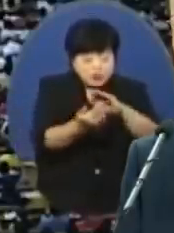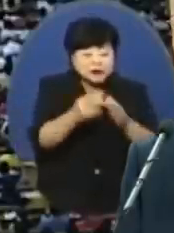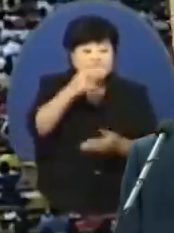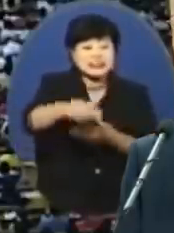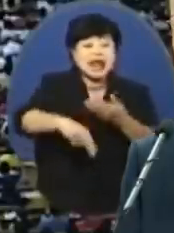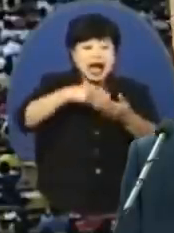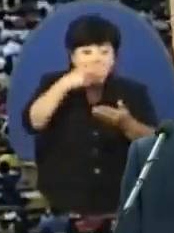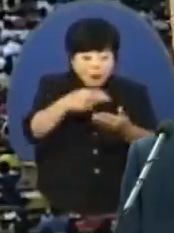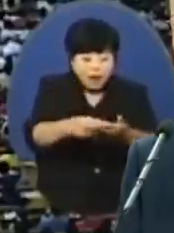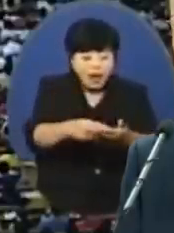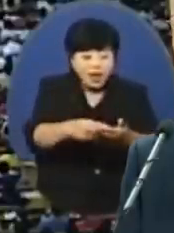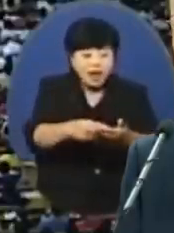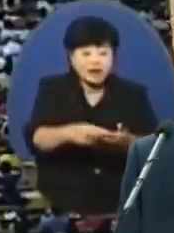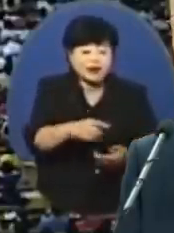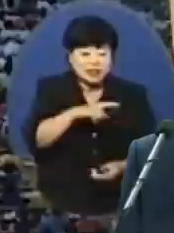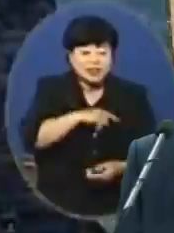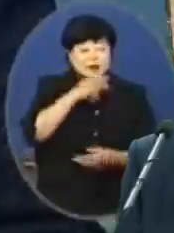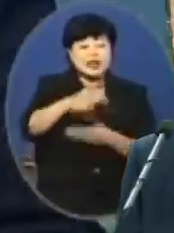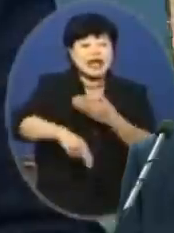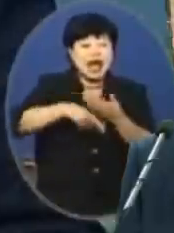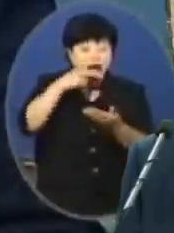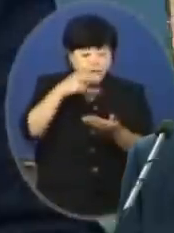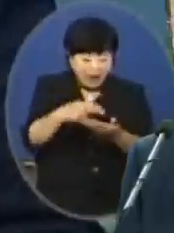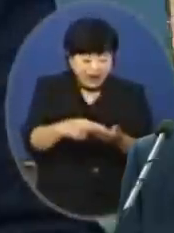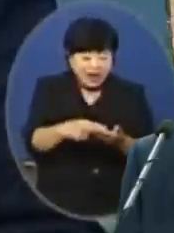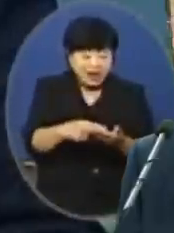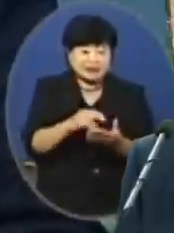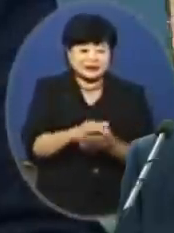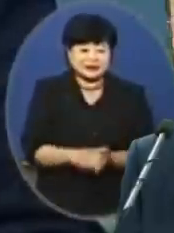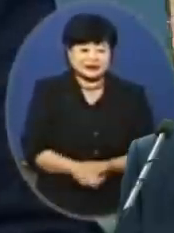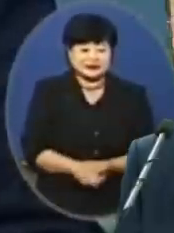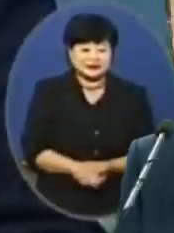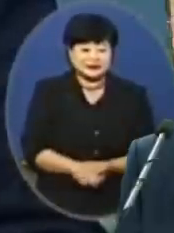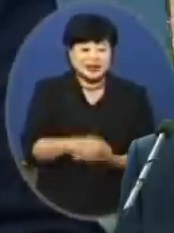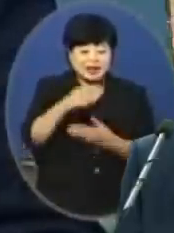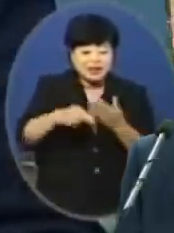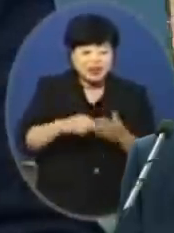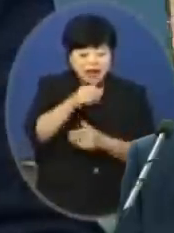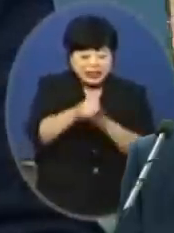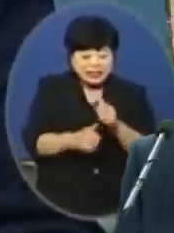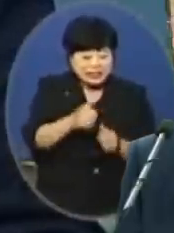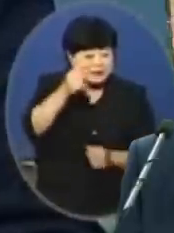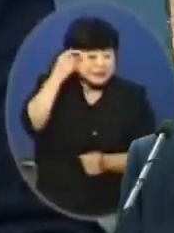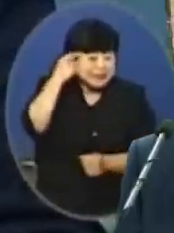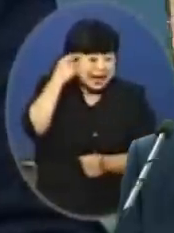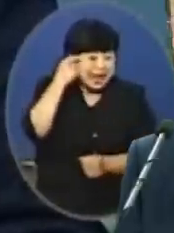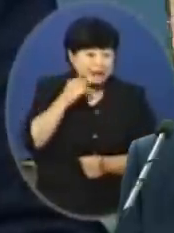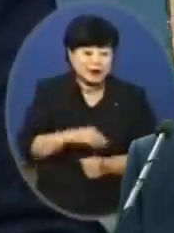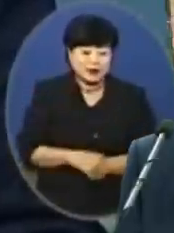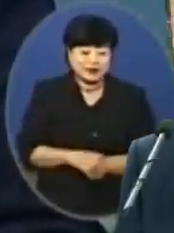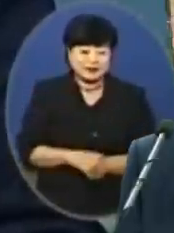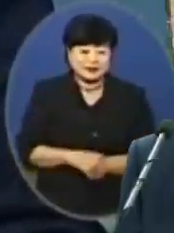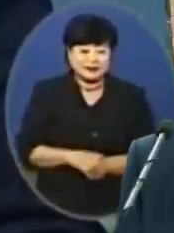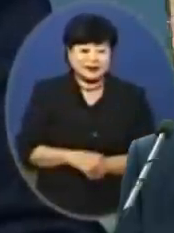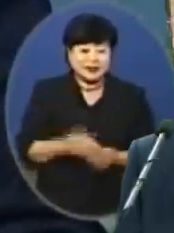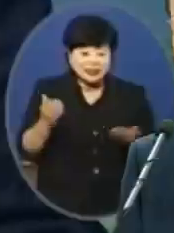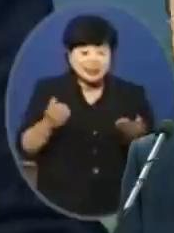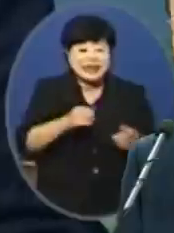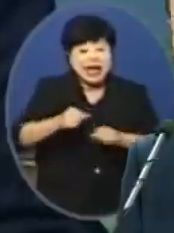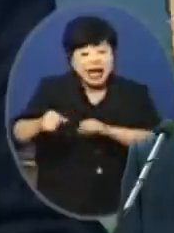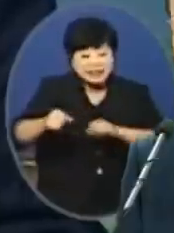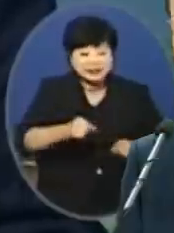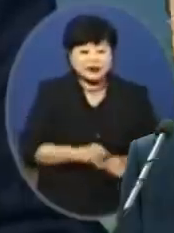야훼, 그 이름을 야훼라고 한다. 그 무슨 말이냐? 야훼 하나님을 생각하거들랑 일을